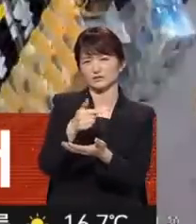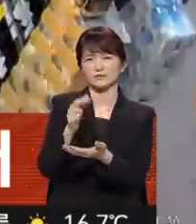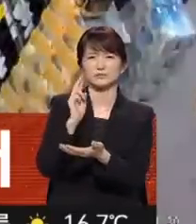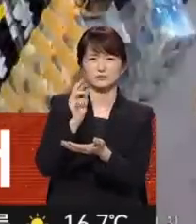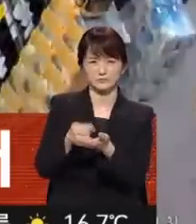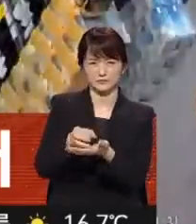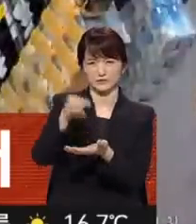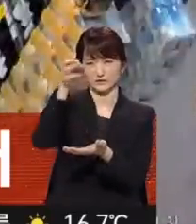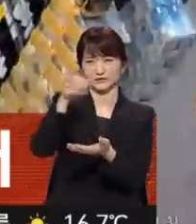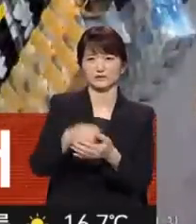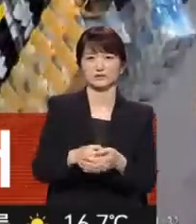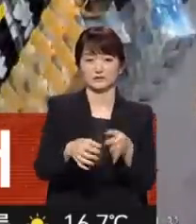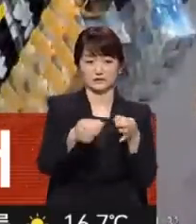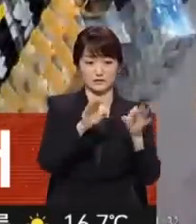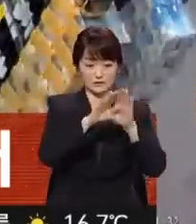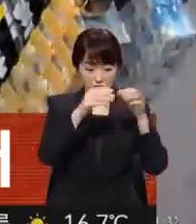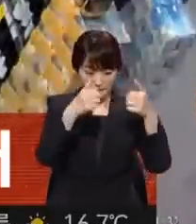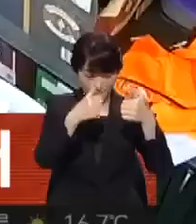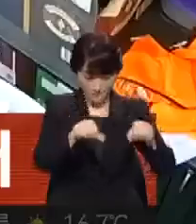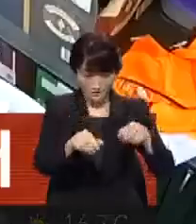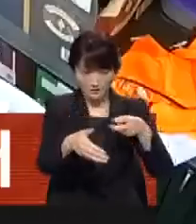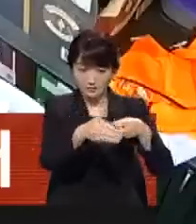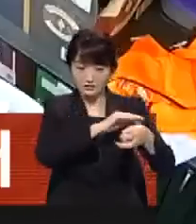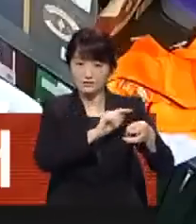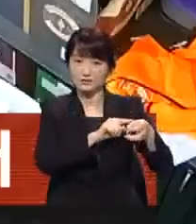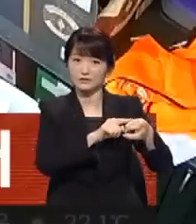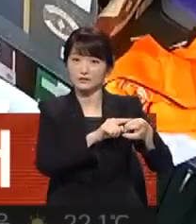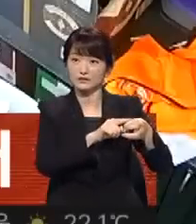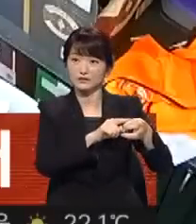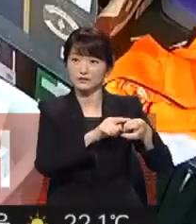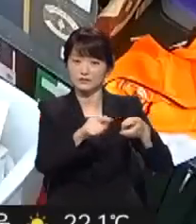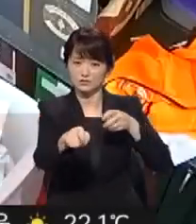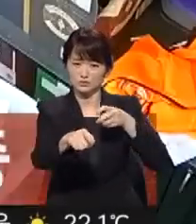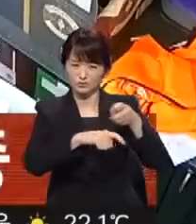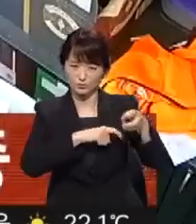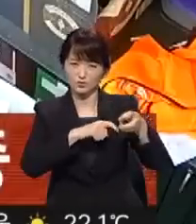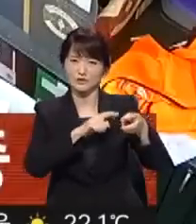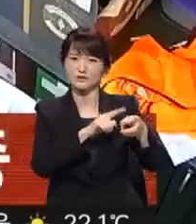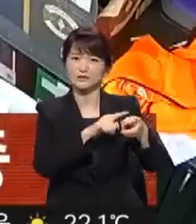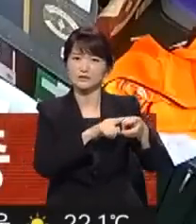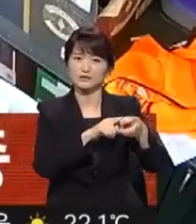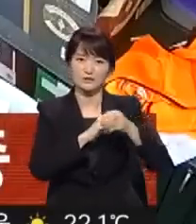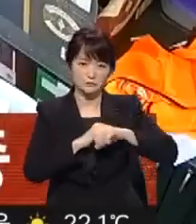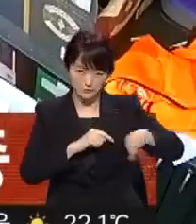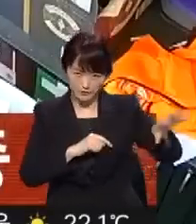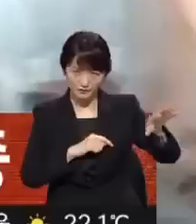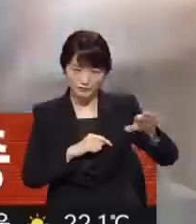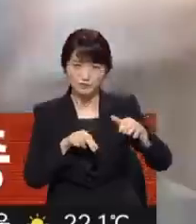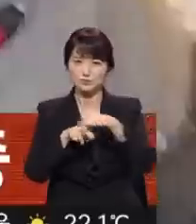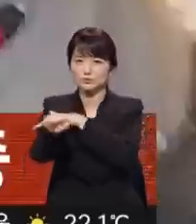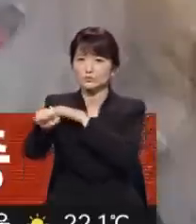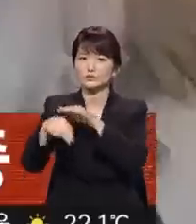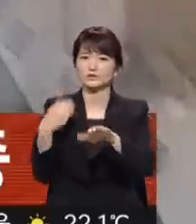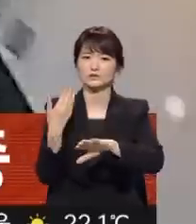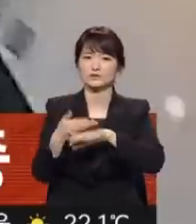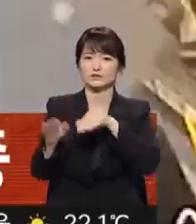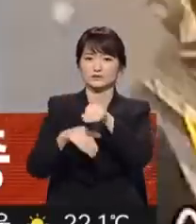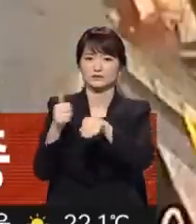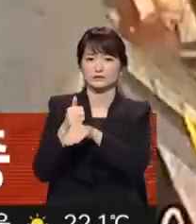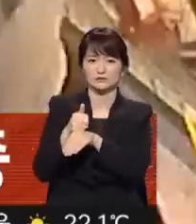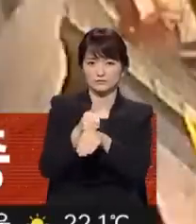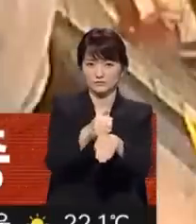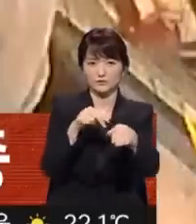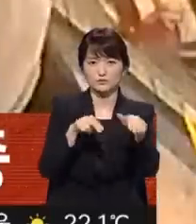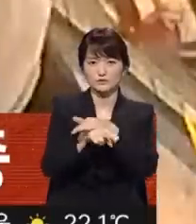경찰에 따르면 상점 문 박살낸 차량도 예상하셨다시피 도난 차였고요. 차는 현장에 버려졌다고 합니다. 다른 차를 타고 도주한